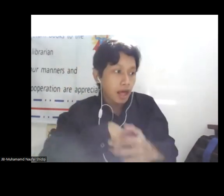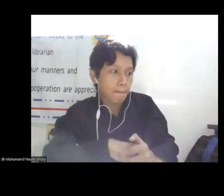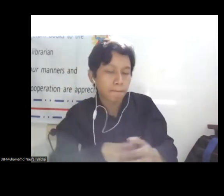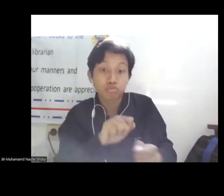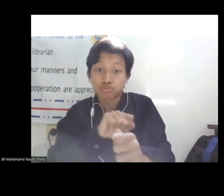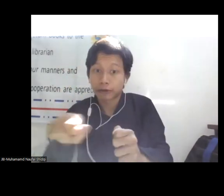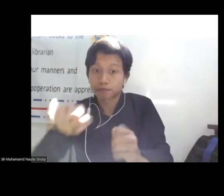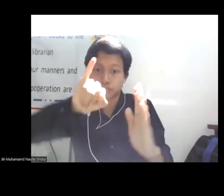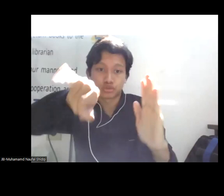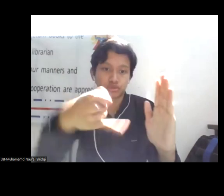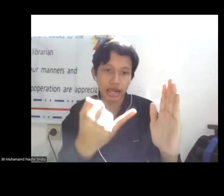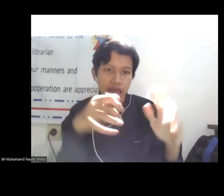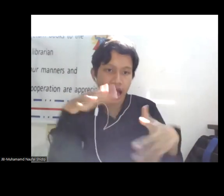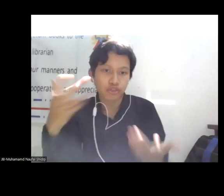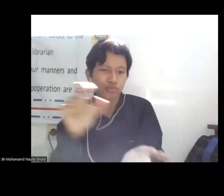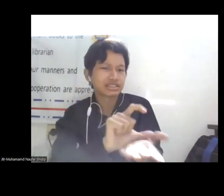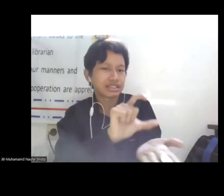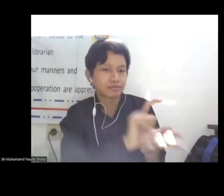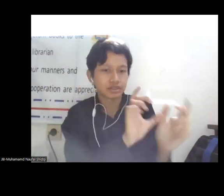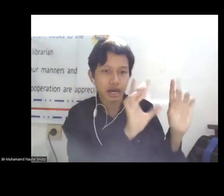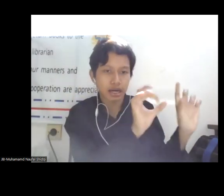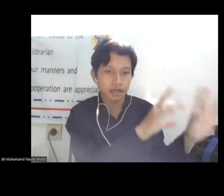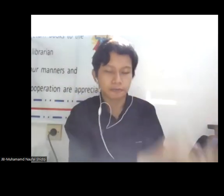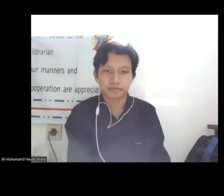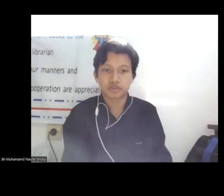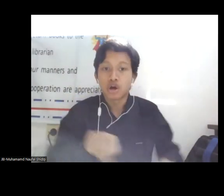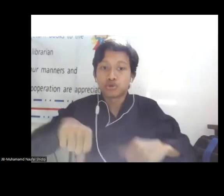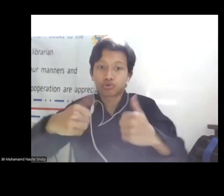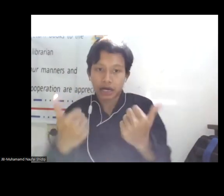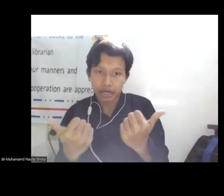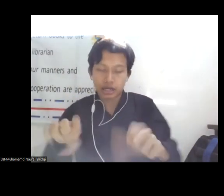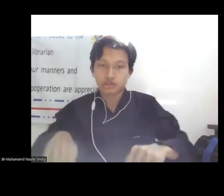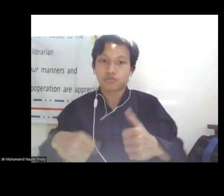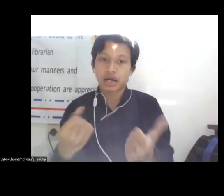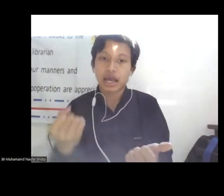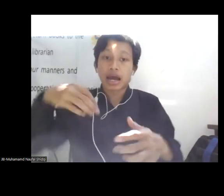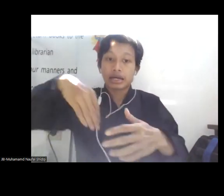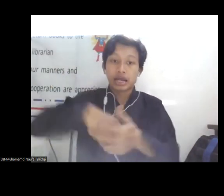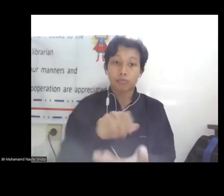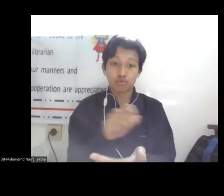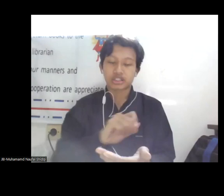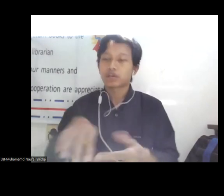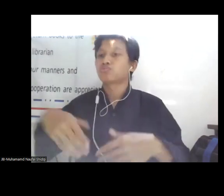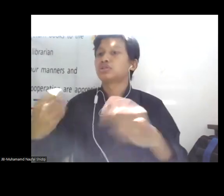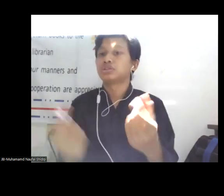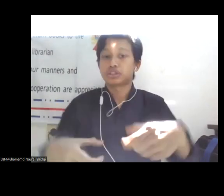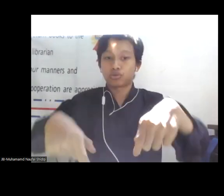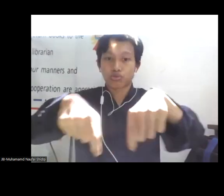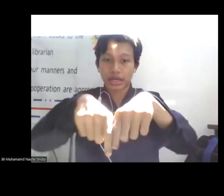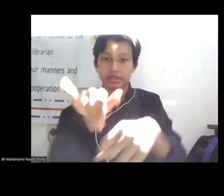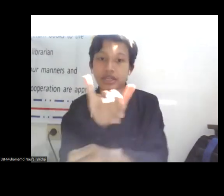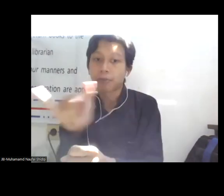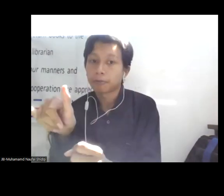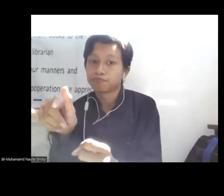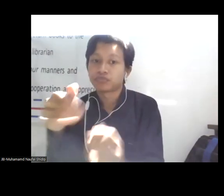karya ilmiah jadi agar karya yang disusun tersebut dapat memenuhi standar penulisan karya ilmiah terutama